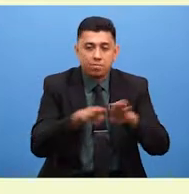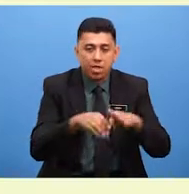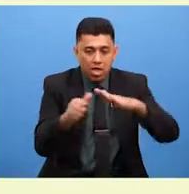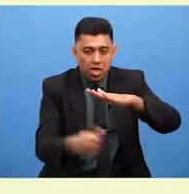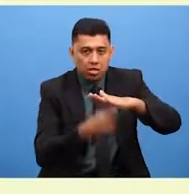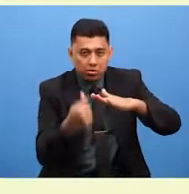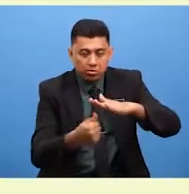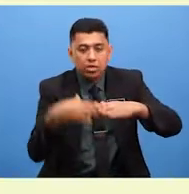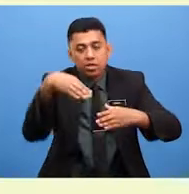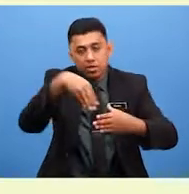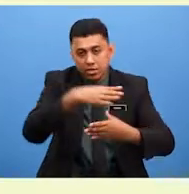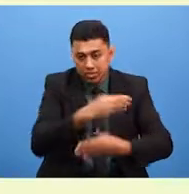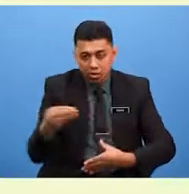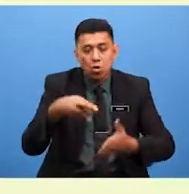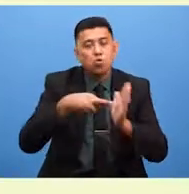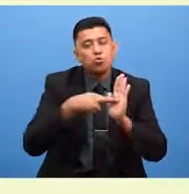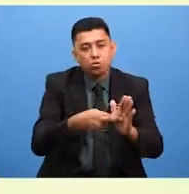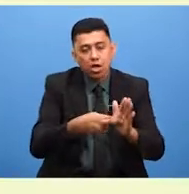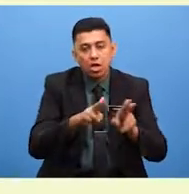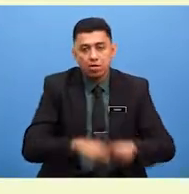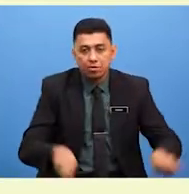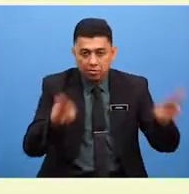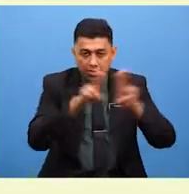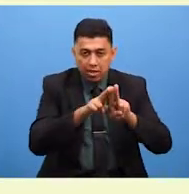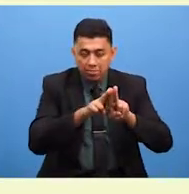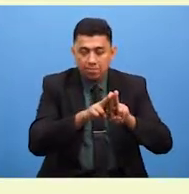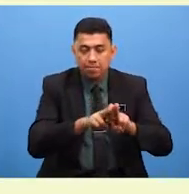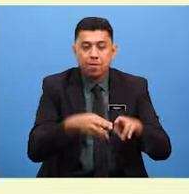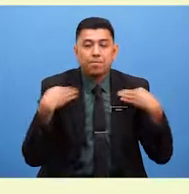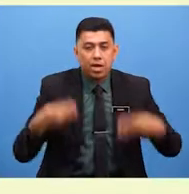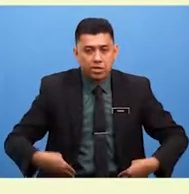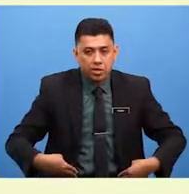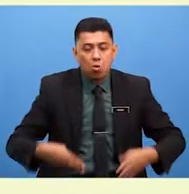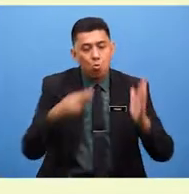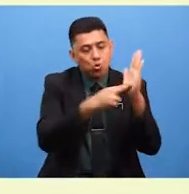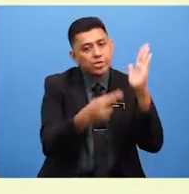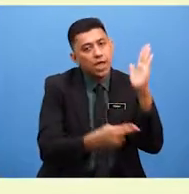asas dan rujukan utama bagi Badan Perundangan Negara.